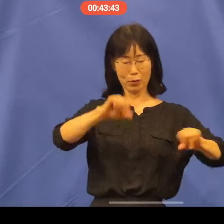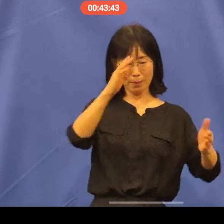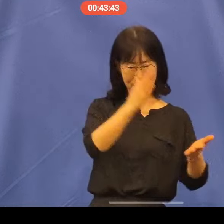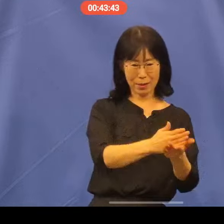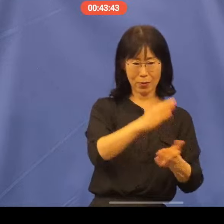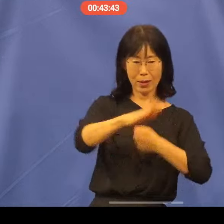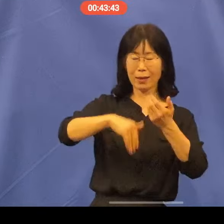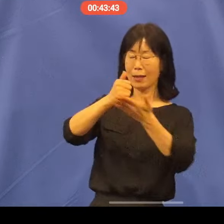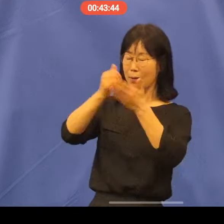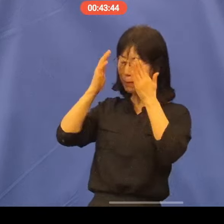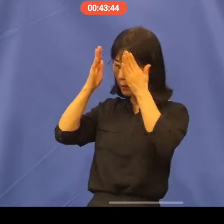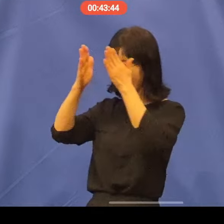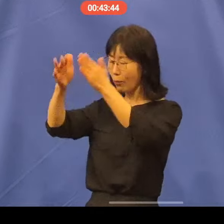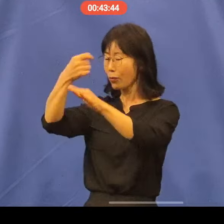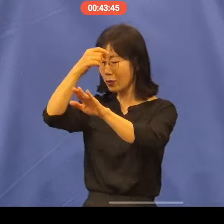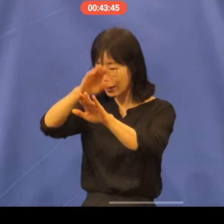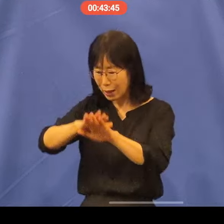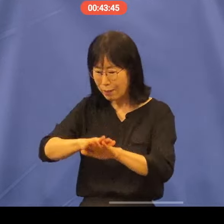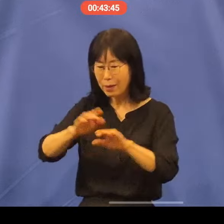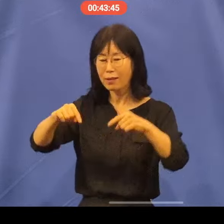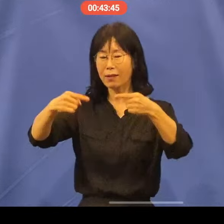되돌려 놓는 작업이에요.